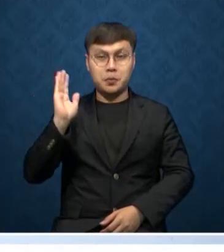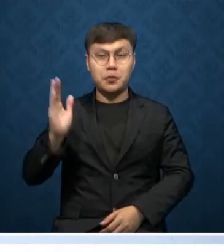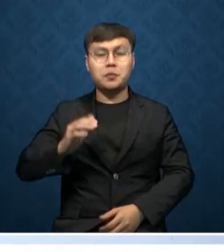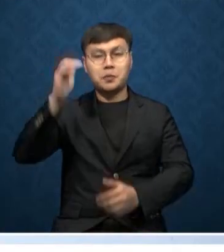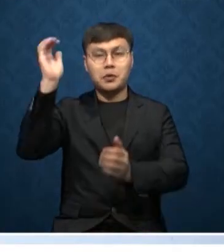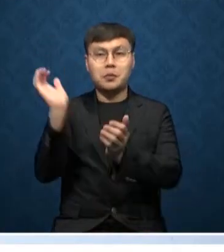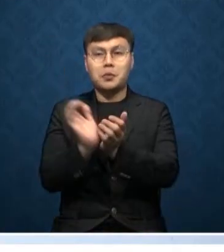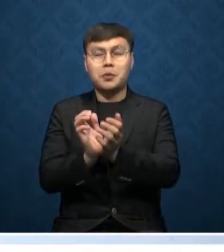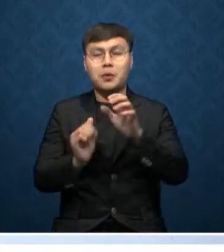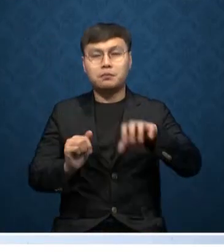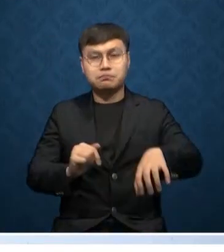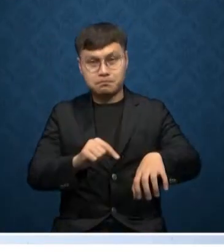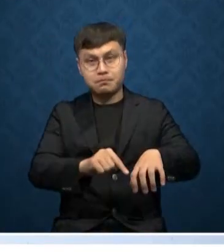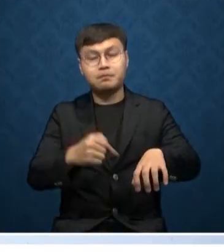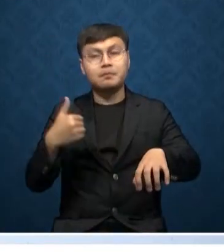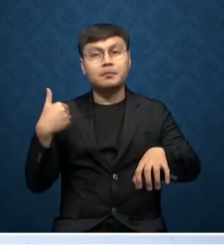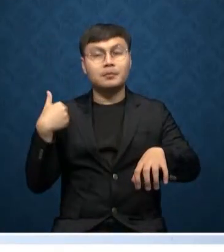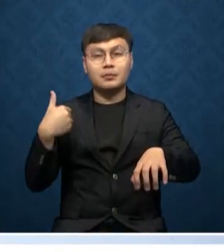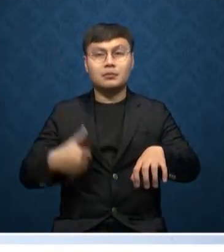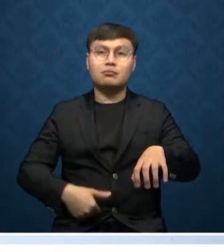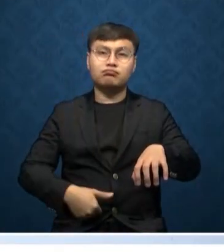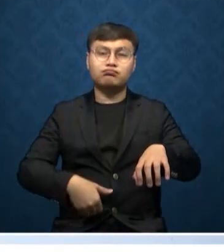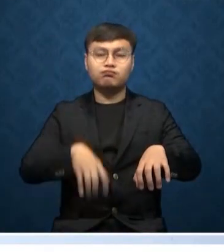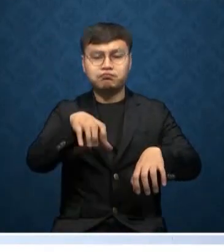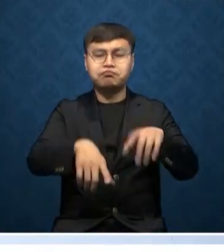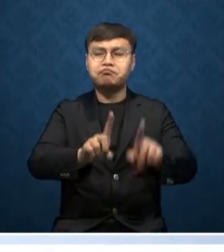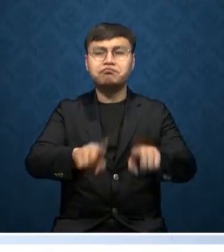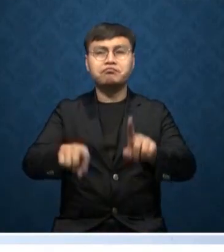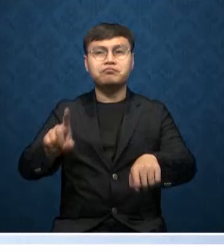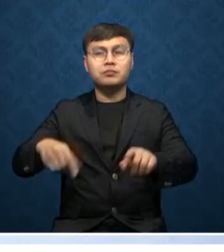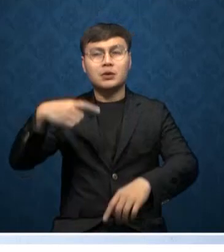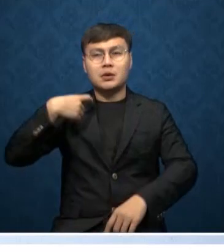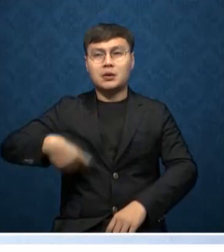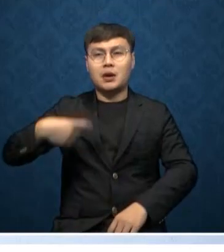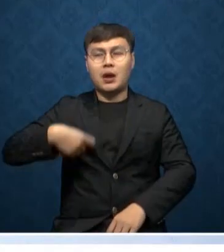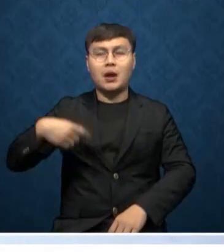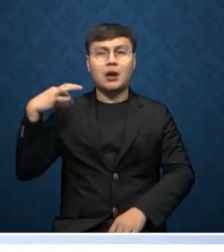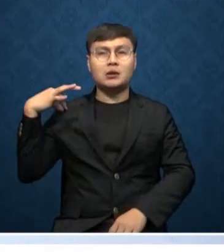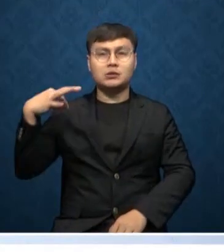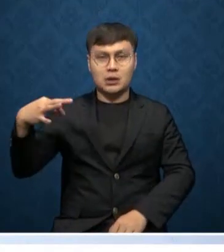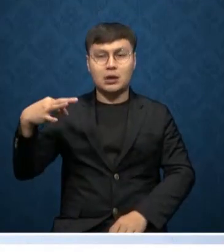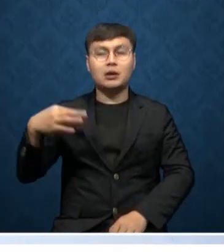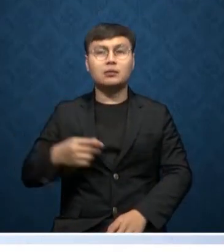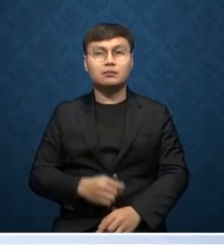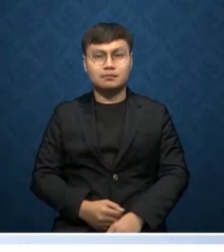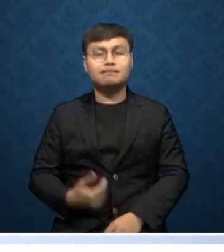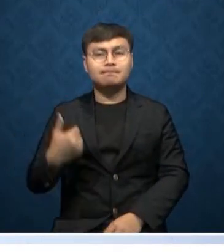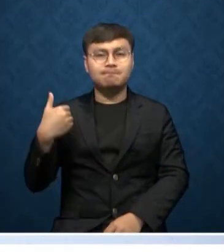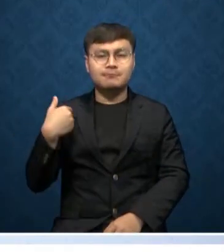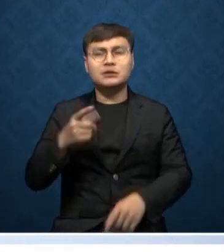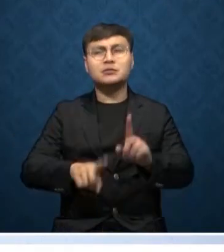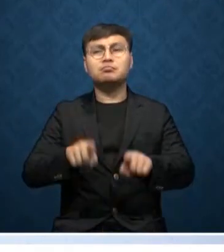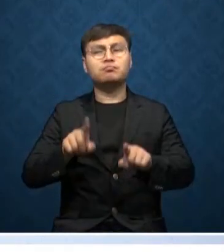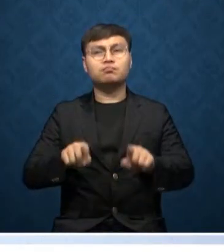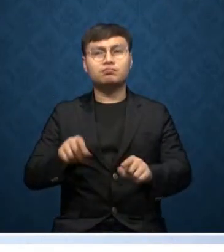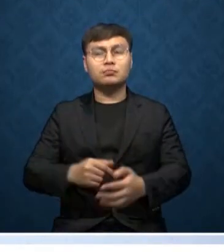ตำรวจที่มีอยู่เนี่ยก็จะมีเอ่อบางแห่งก็จะมีทลายความอาสาตามที่ได้กำหนดไว้ขั้นต้นนะครับแต่ว่าในช่วงถัด